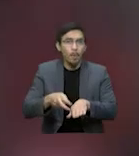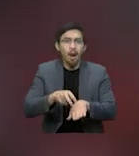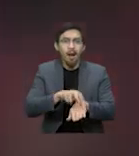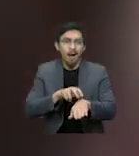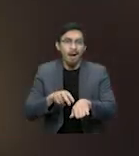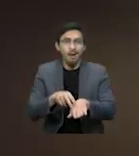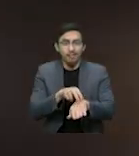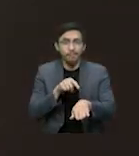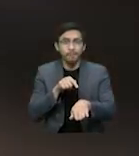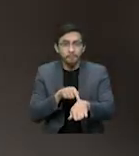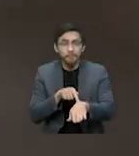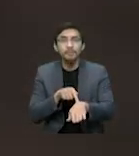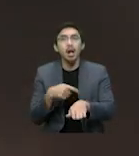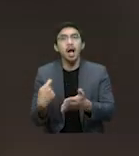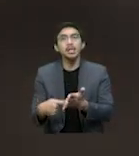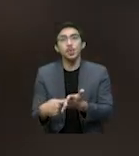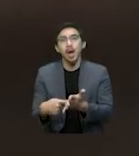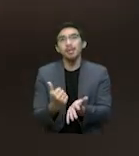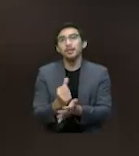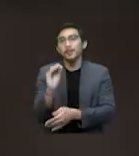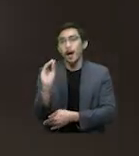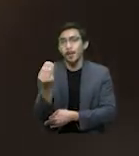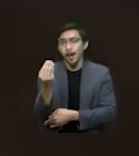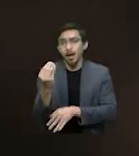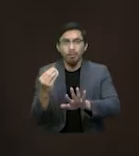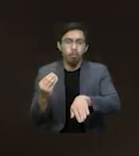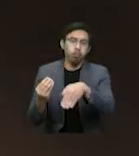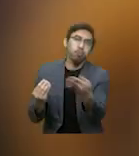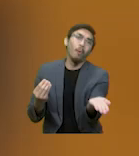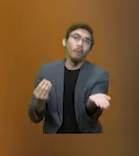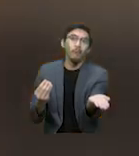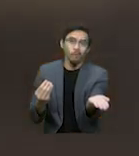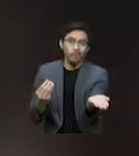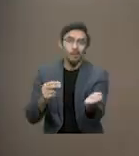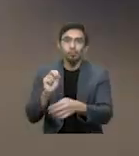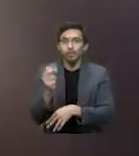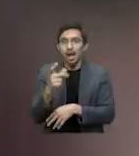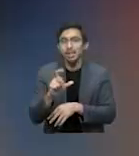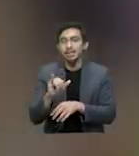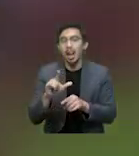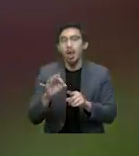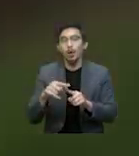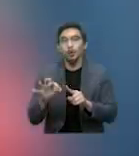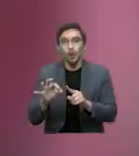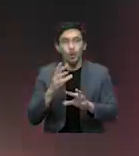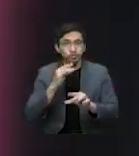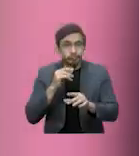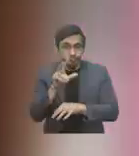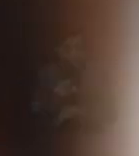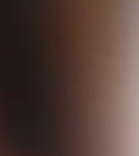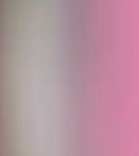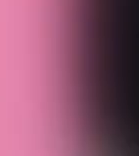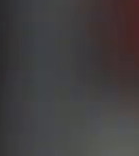luka-lukaengeng pagi bus pariwisata bermuatan puluhan mahasiswa asal Jakarta terguling di kawasan Puncak ciloto Cianjur Jawa Barat pada Sabtu